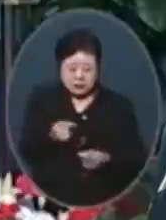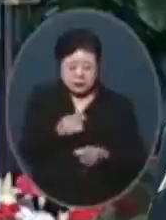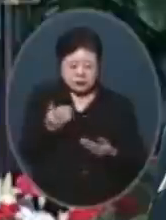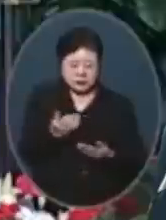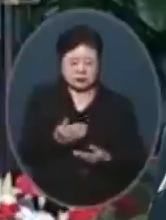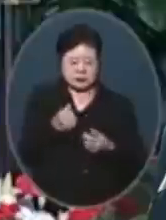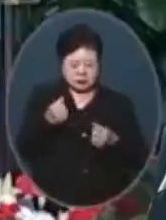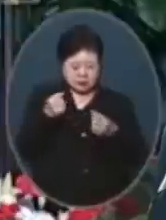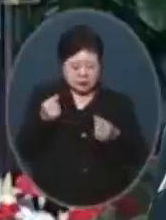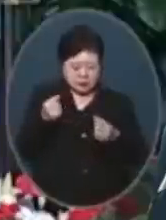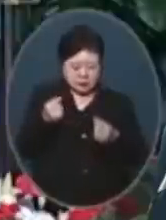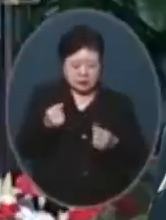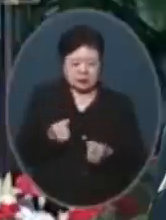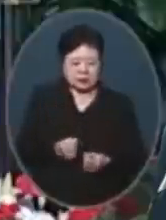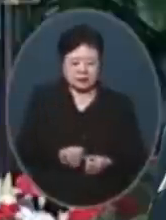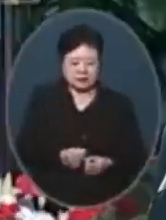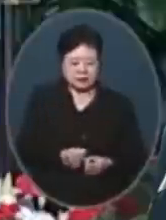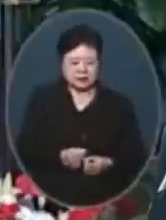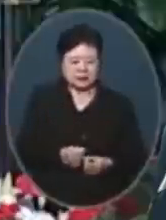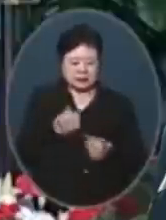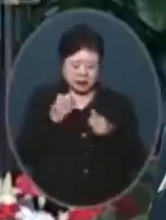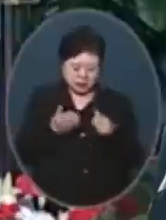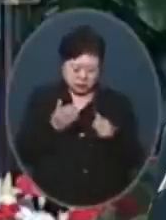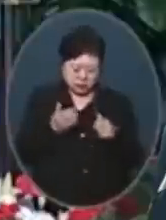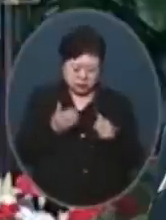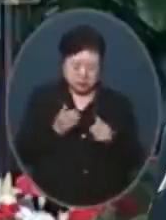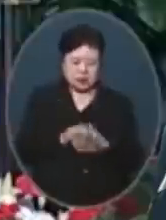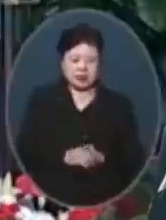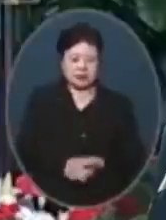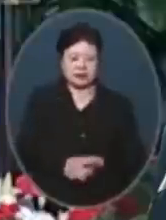잘되고 강건하기를 내가